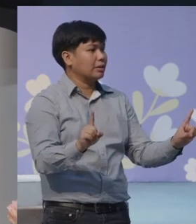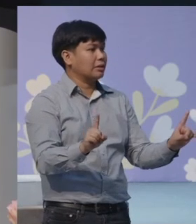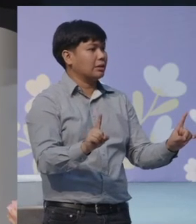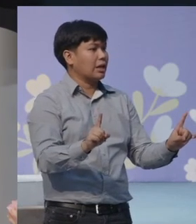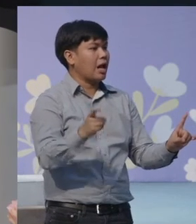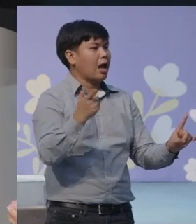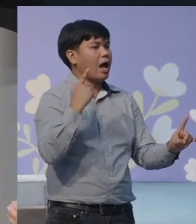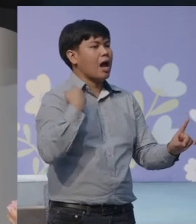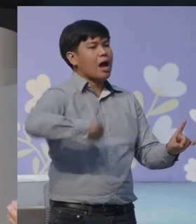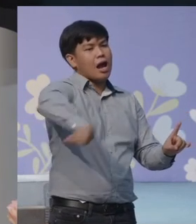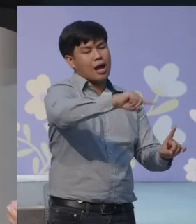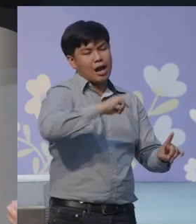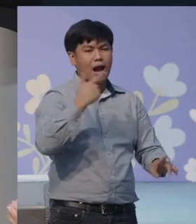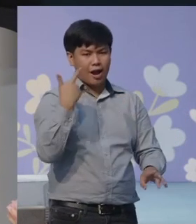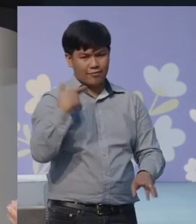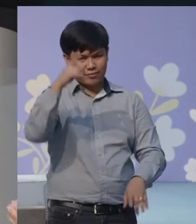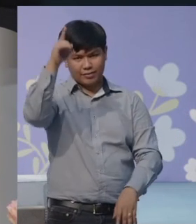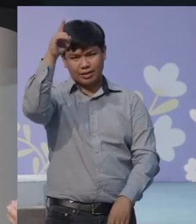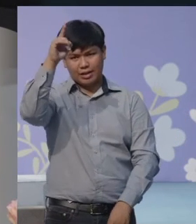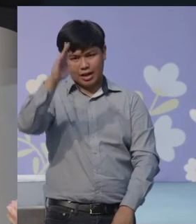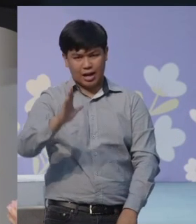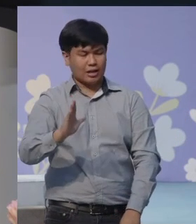may Diyos